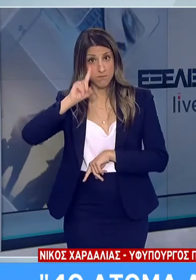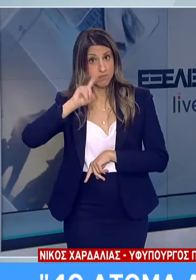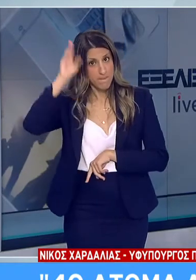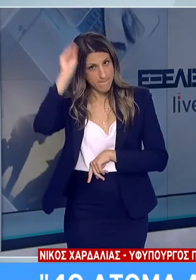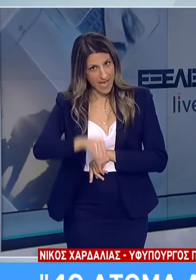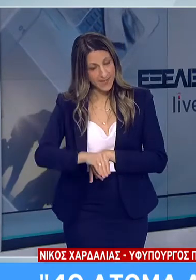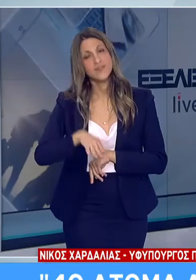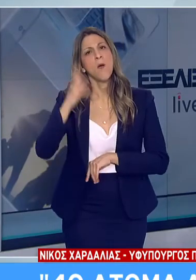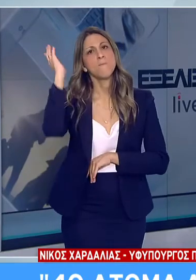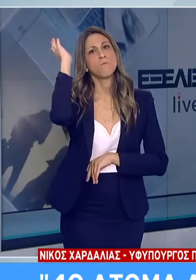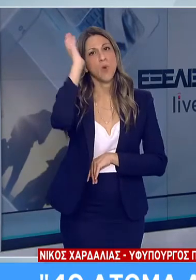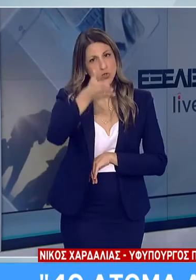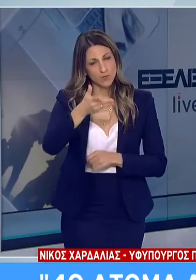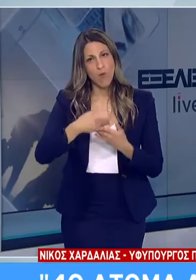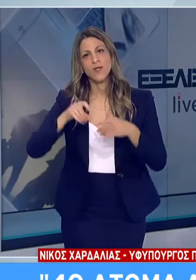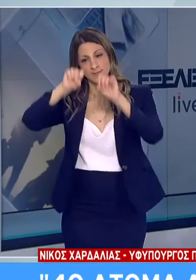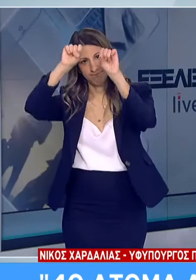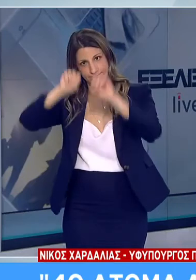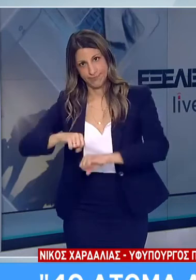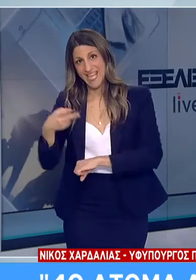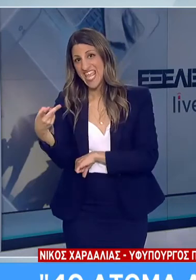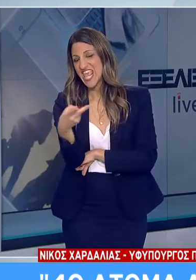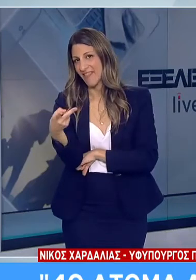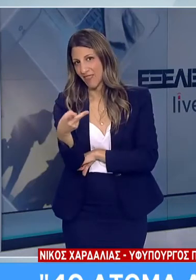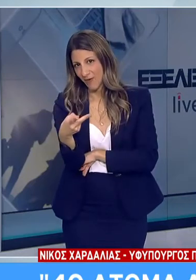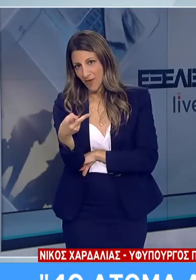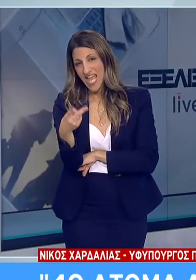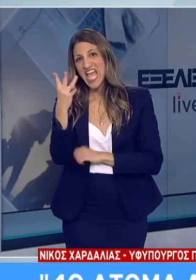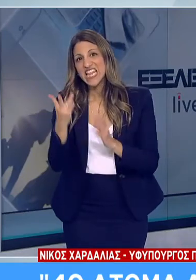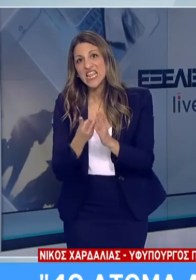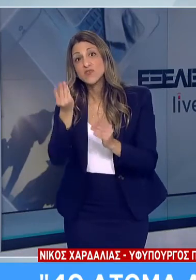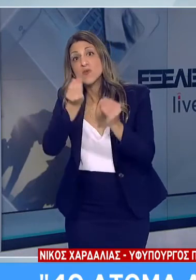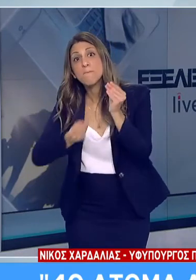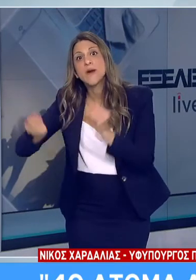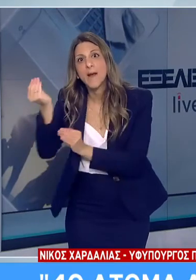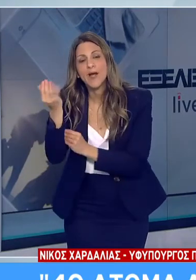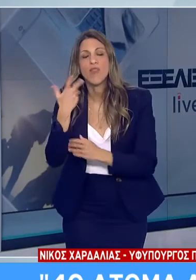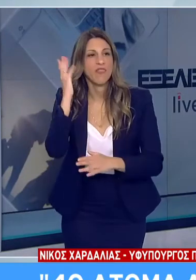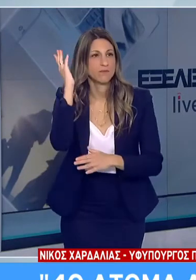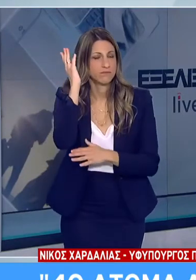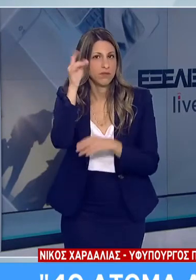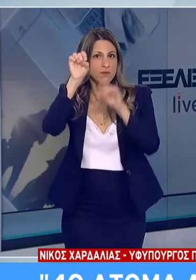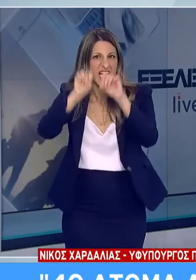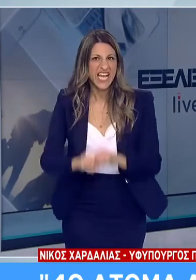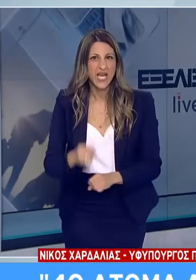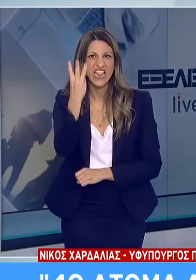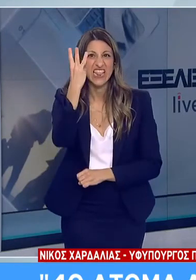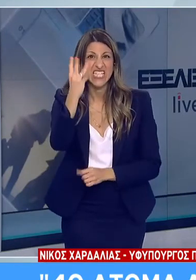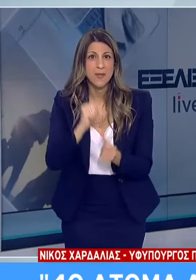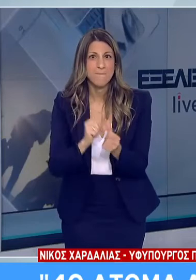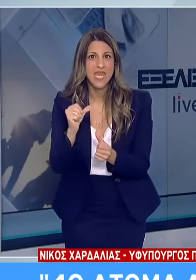πρόστιμο όσο και το διάστημα για το οποίο θα αναστέλλεται η λειτουργία της επιχείρησης θα τριπλασιάζεται, δηλαδή η επιχείρηση θα κλείνει για 90